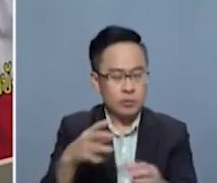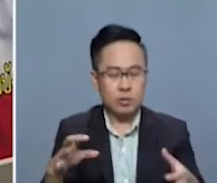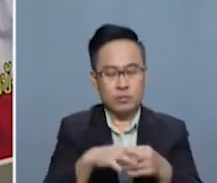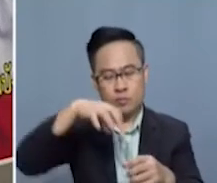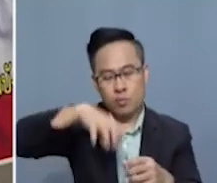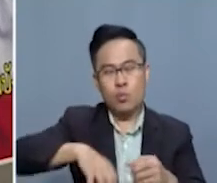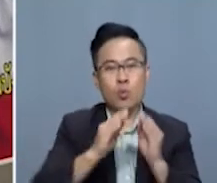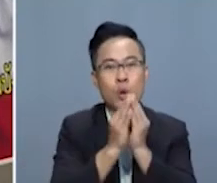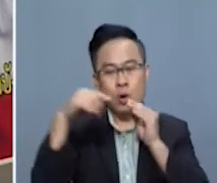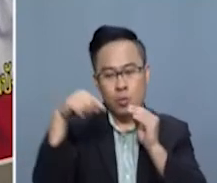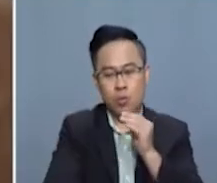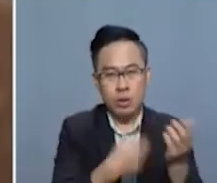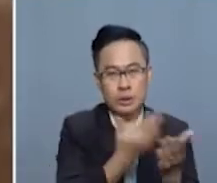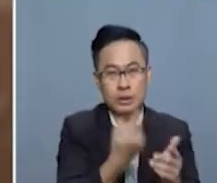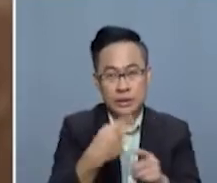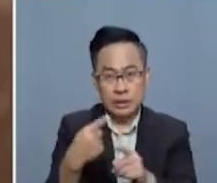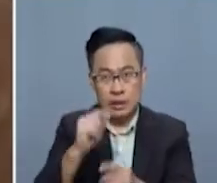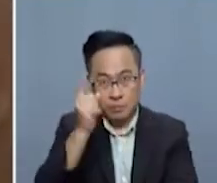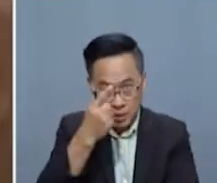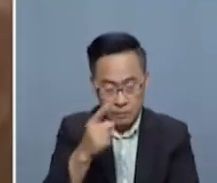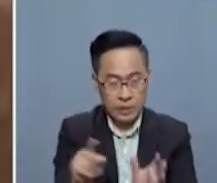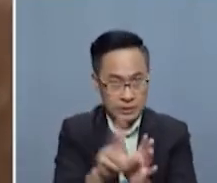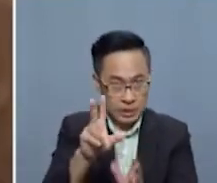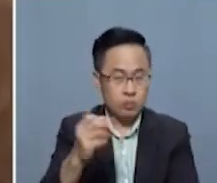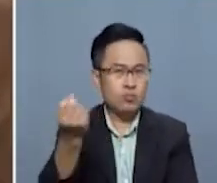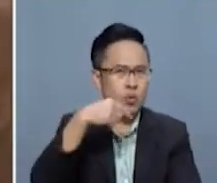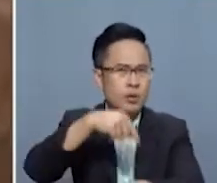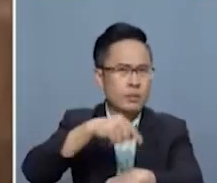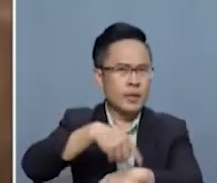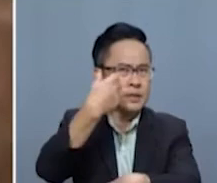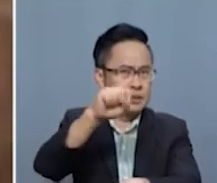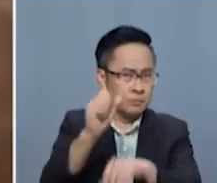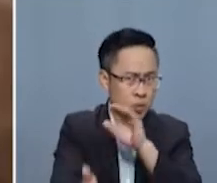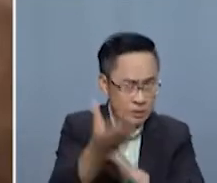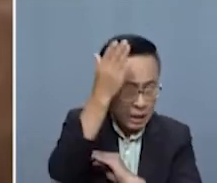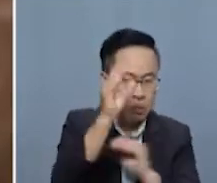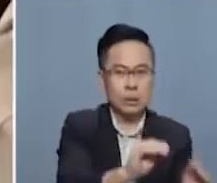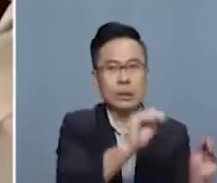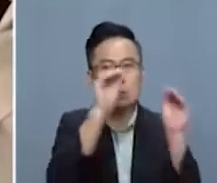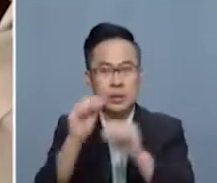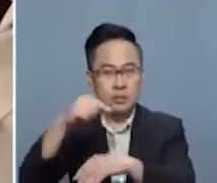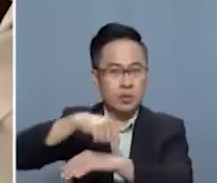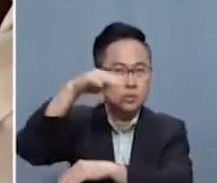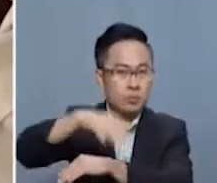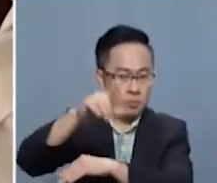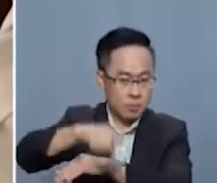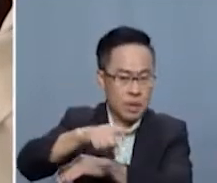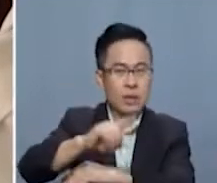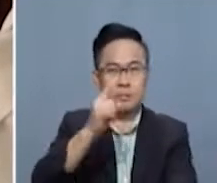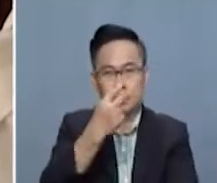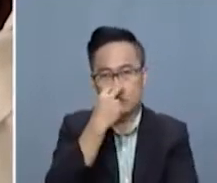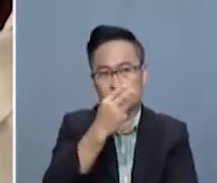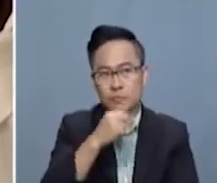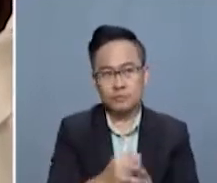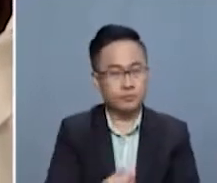พุทธศาสนาแห่งชาติซึ่งเดิมมีรายงานว่าจะเดินทางมาในช่วงเวลาประมาณ10นาฬิกาค่ะโดยเบื้องต้นนะคะจากการโทรศัพท์ไปสอบถามท